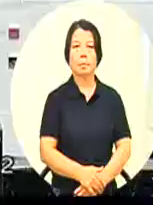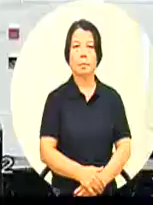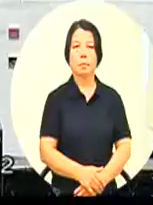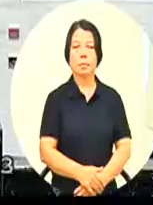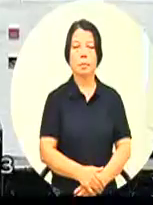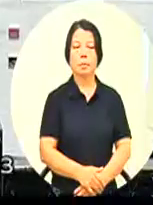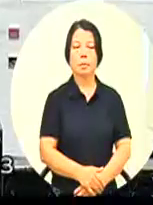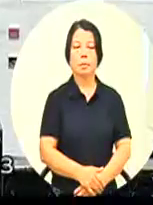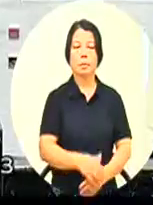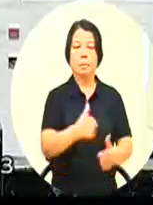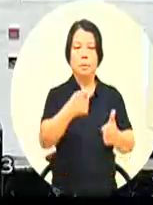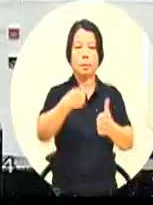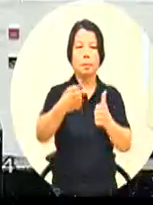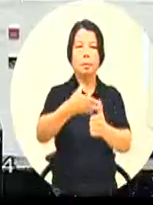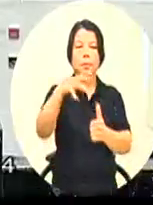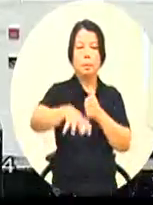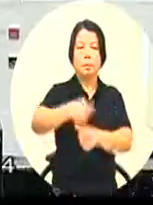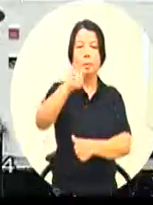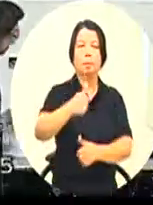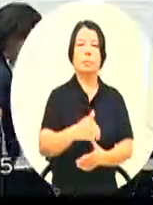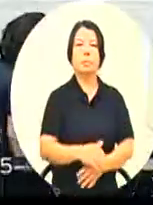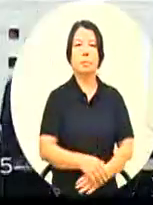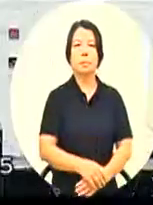谢谢教育局长。